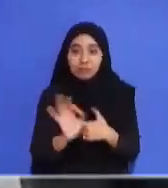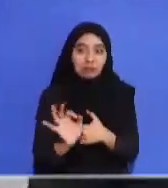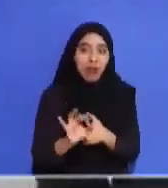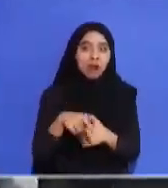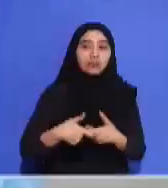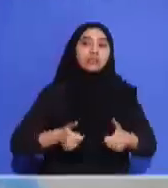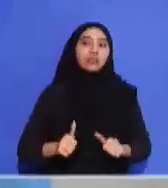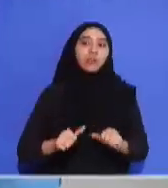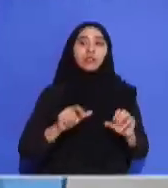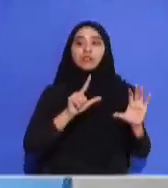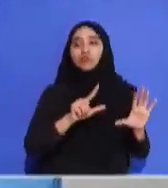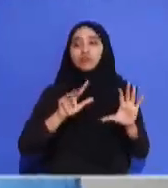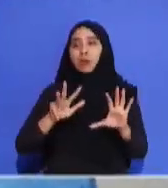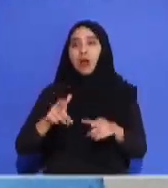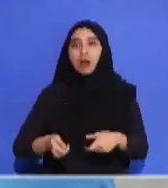menuju